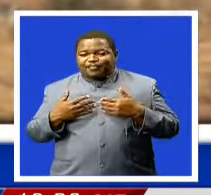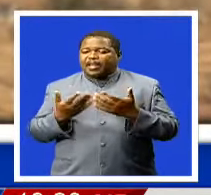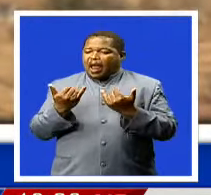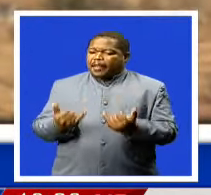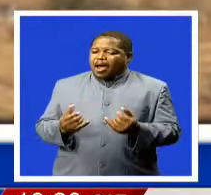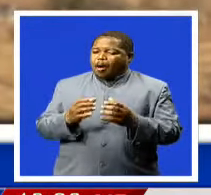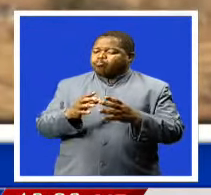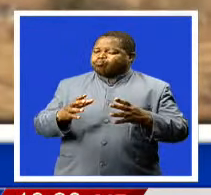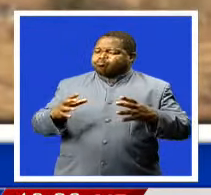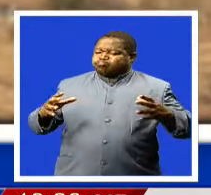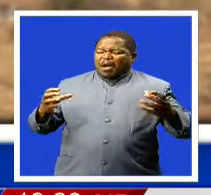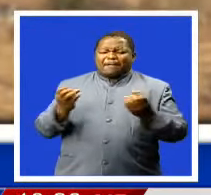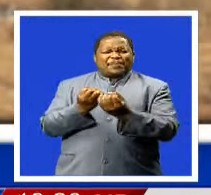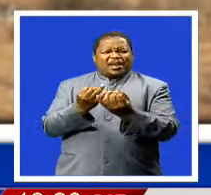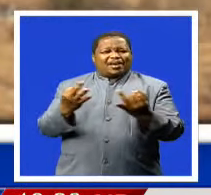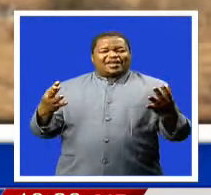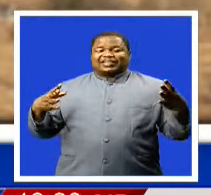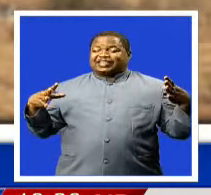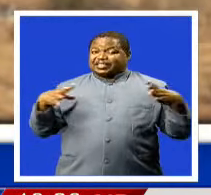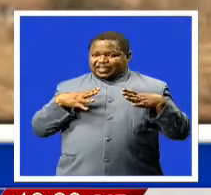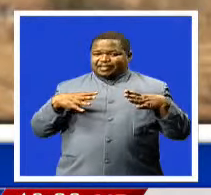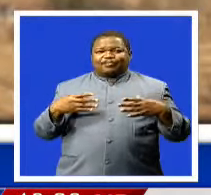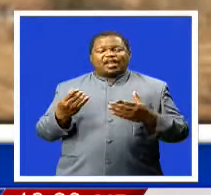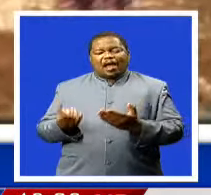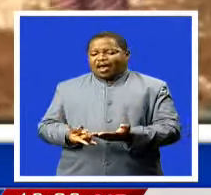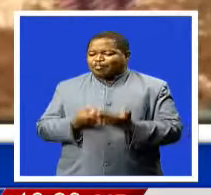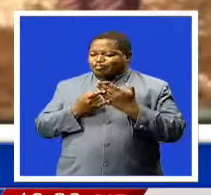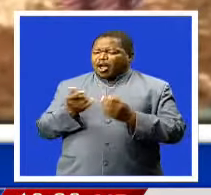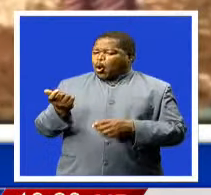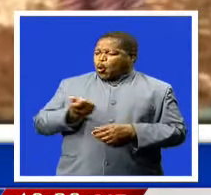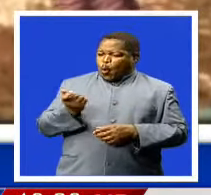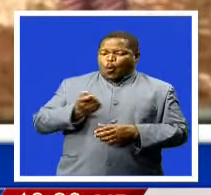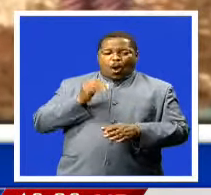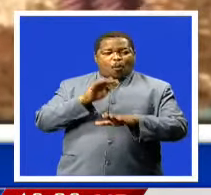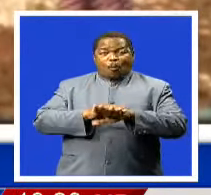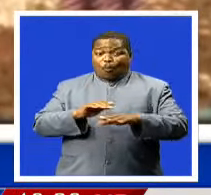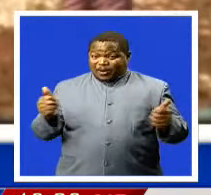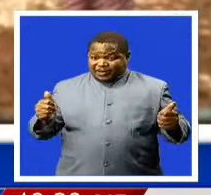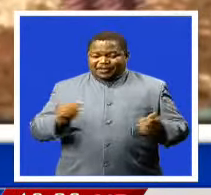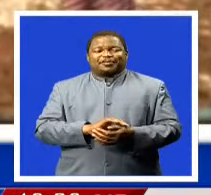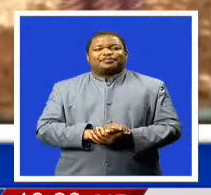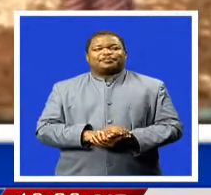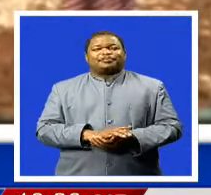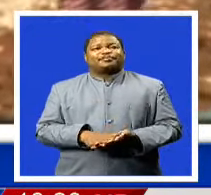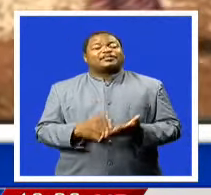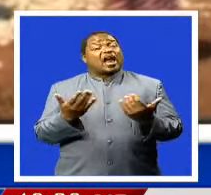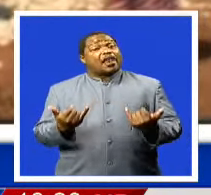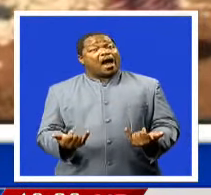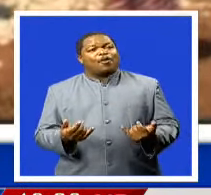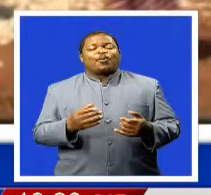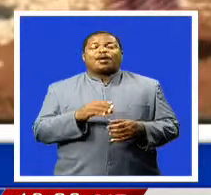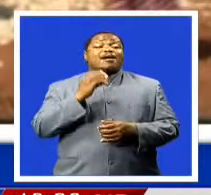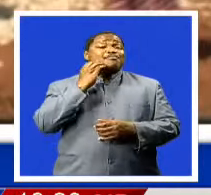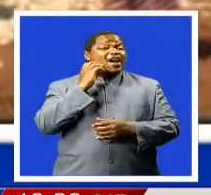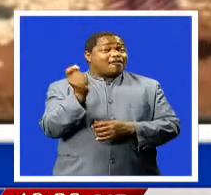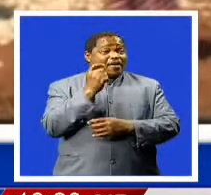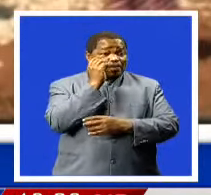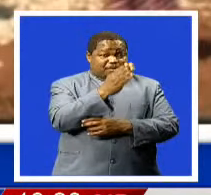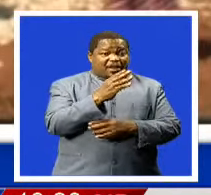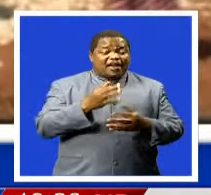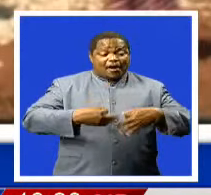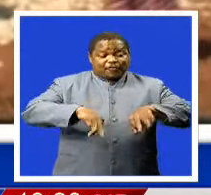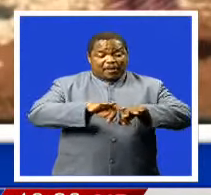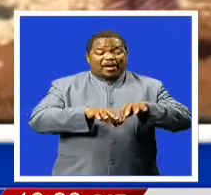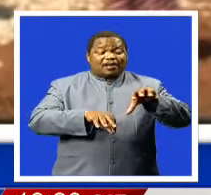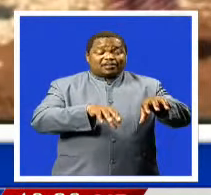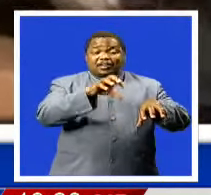asiteswele. Ekuneng lapho tisita khona nje. Ngalolu hlelo emakhaya amaningi sekayakhona kuphila kanikele sekusele